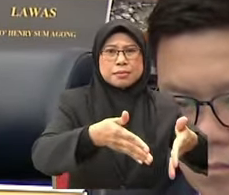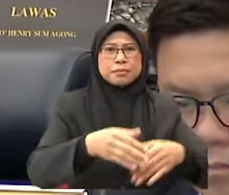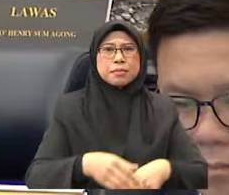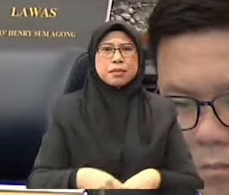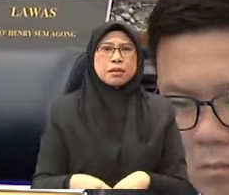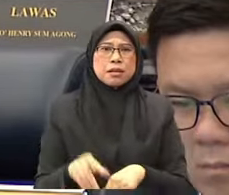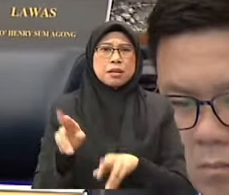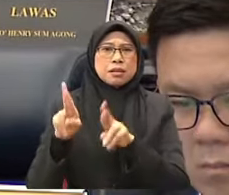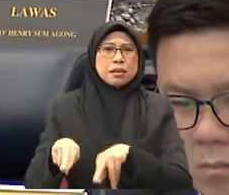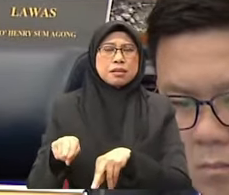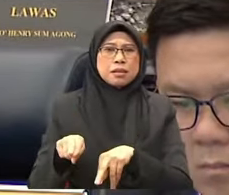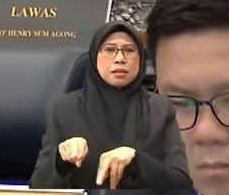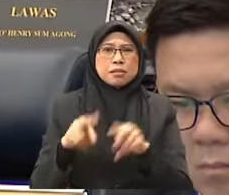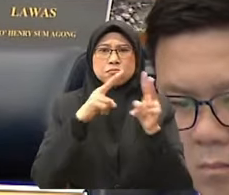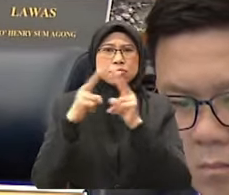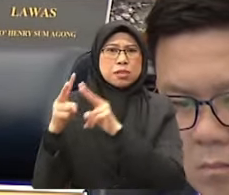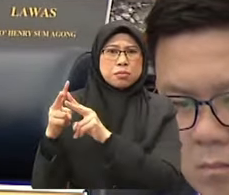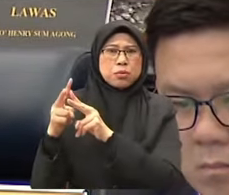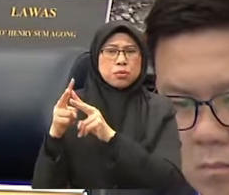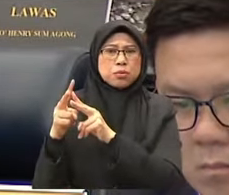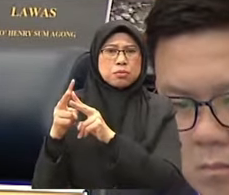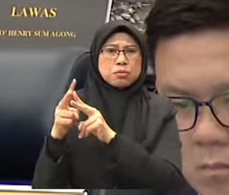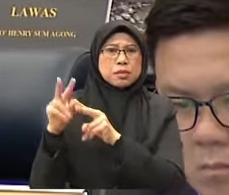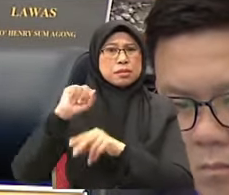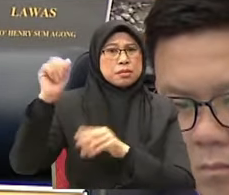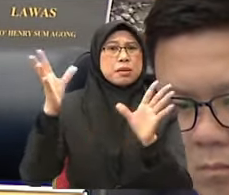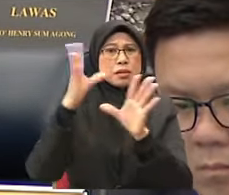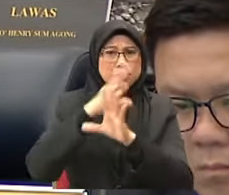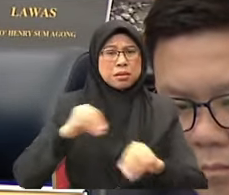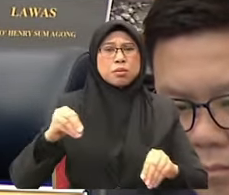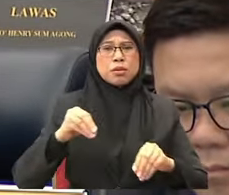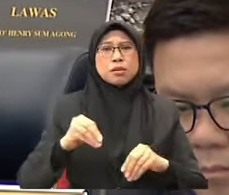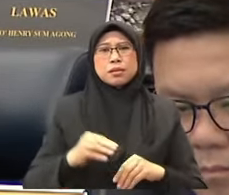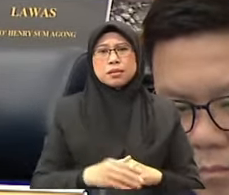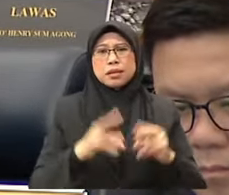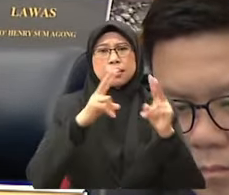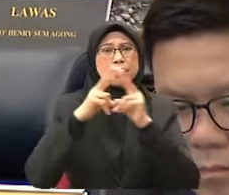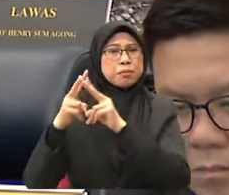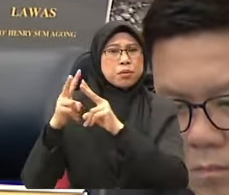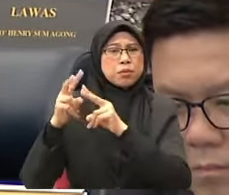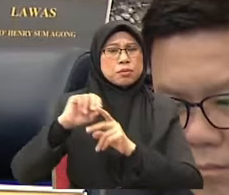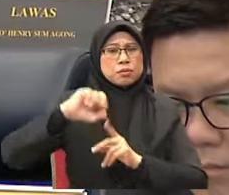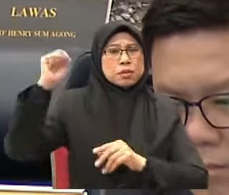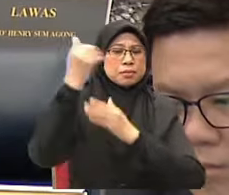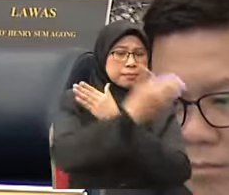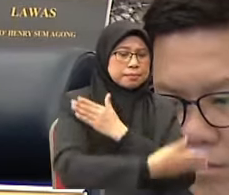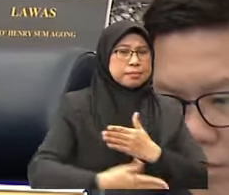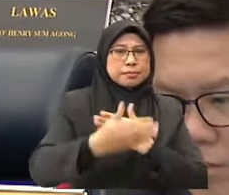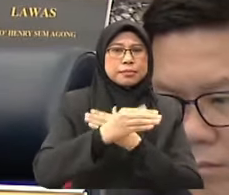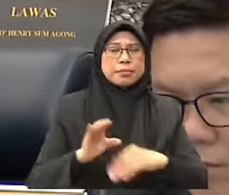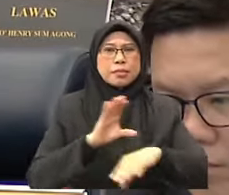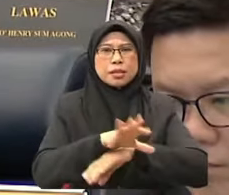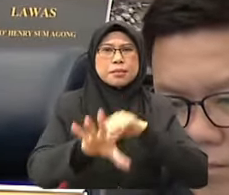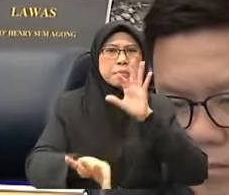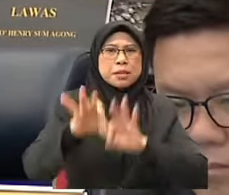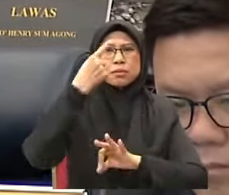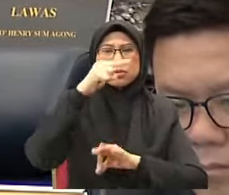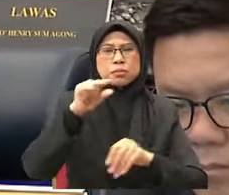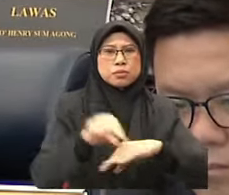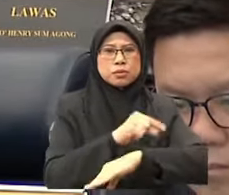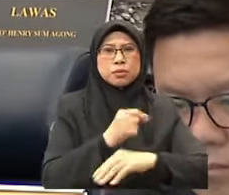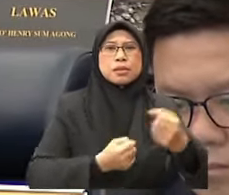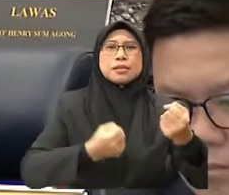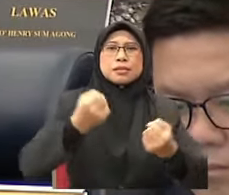ramai rakyat luar bandar di Sarawak dan saya percaya juga di luar bandar Sabah dan luar bandar sepanjang Malaysia terpaksa memilih untuk